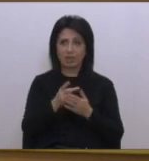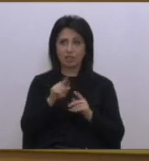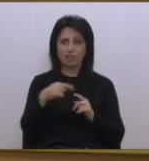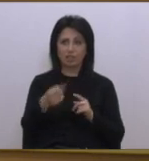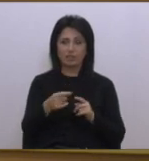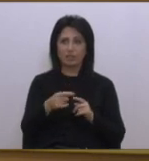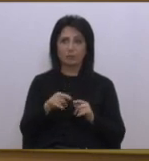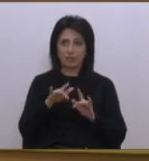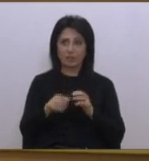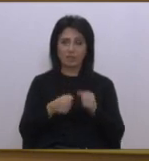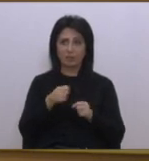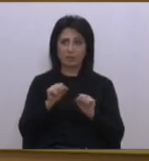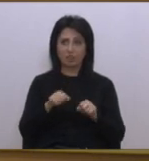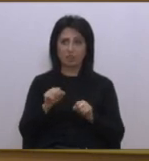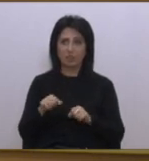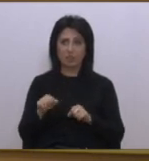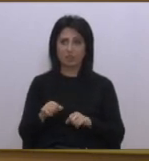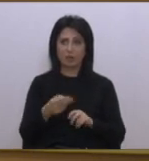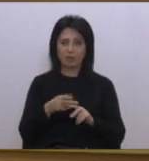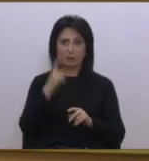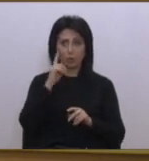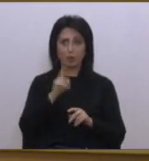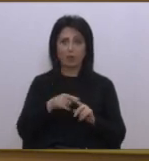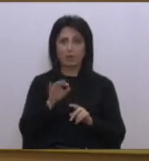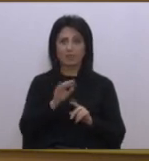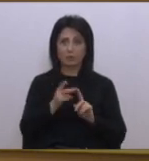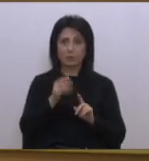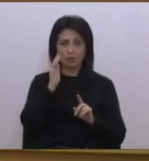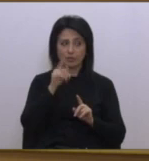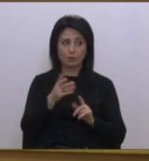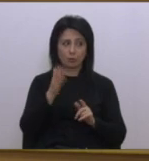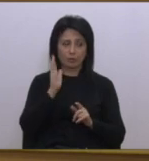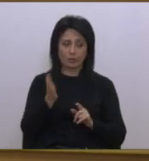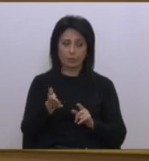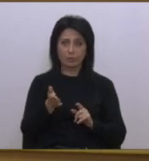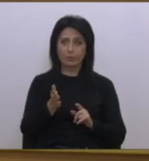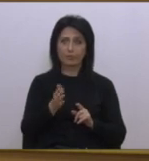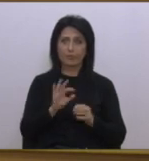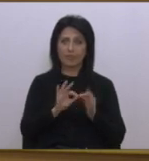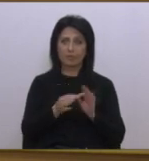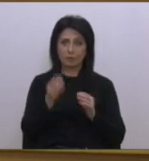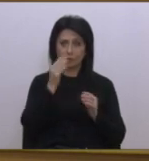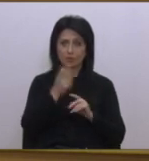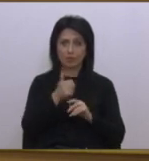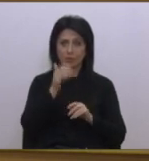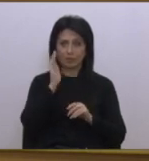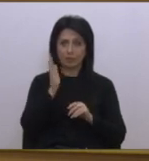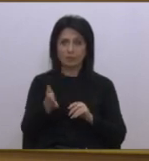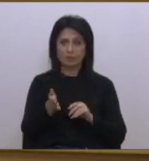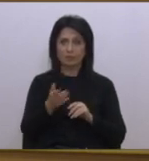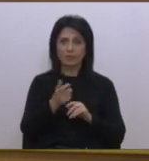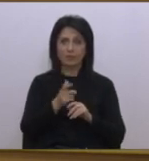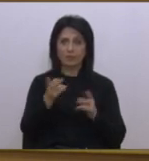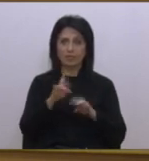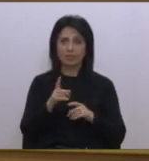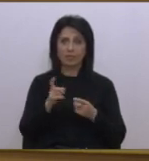შემდგომში პოტენციურად დასაქმების შესაძლებლობა. ამიტომ ვფიქრობ, რომ ამაზეც მეორე მოსმენის დროს თუ გვექნება უფრო დეტალური მსჯელობა, ძალიან კარგი იქნება.